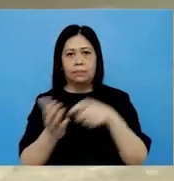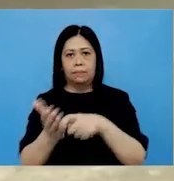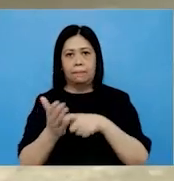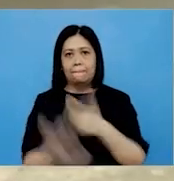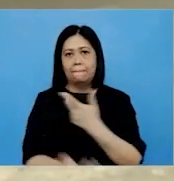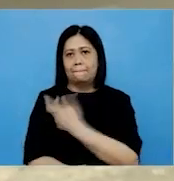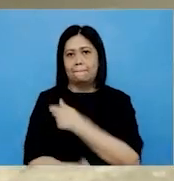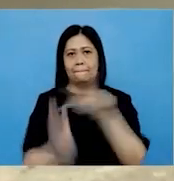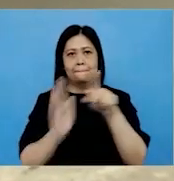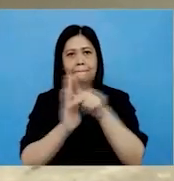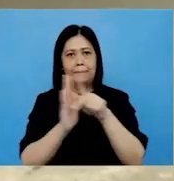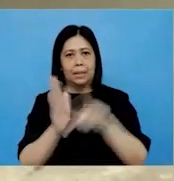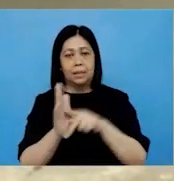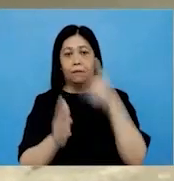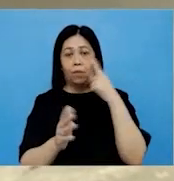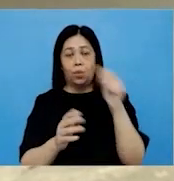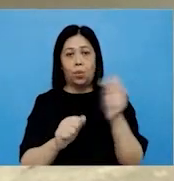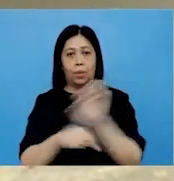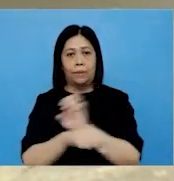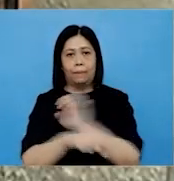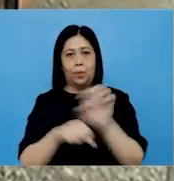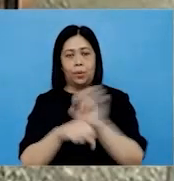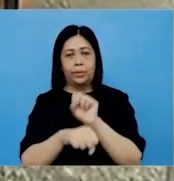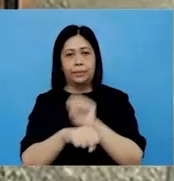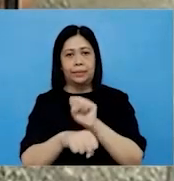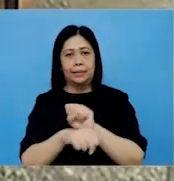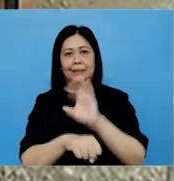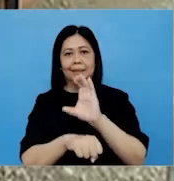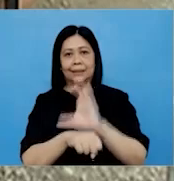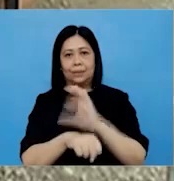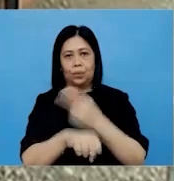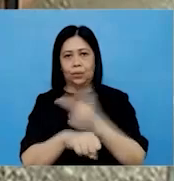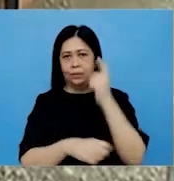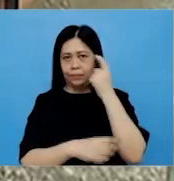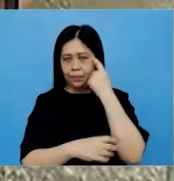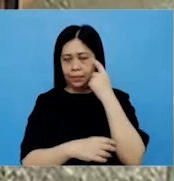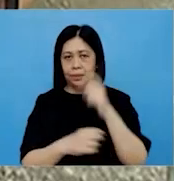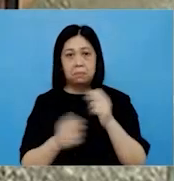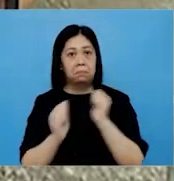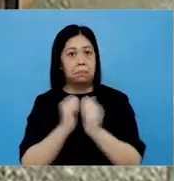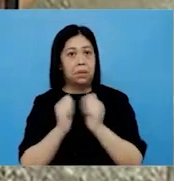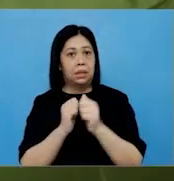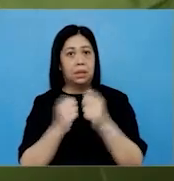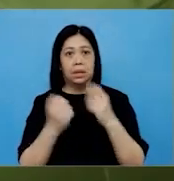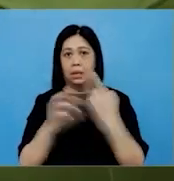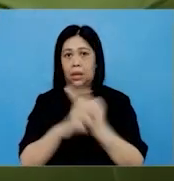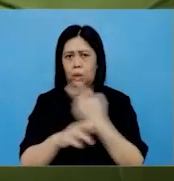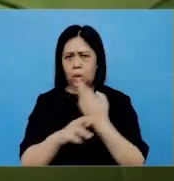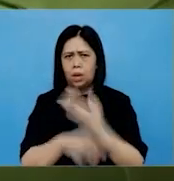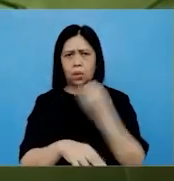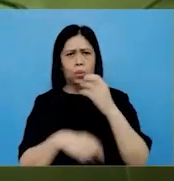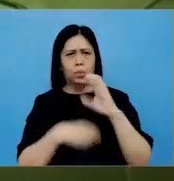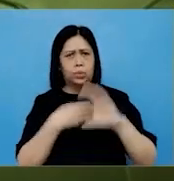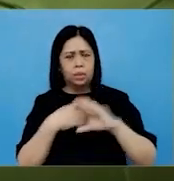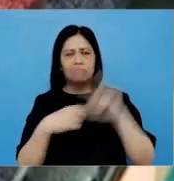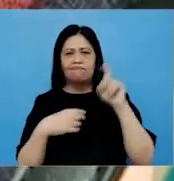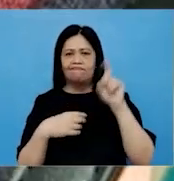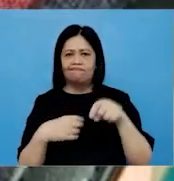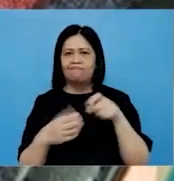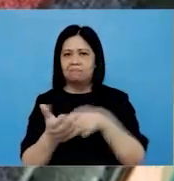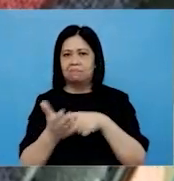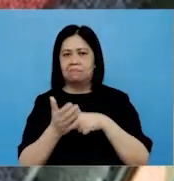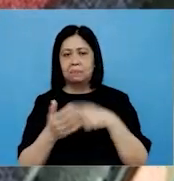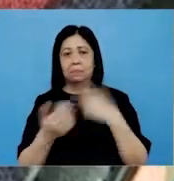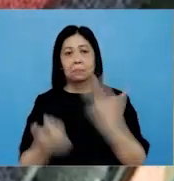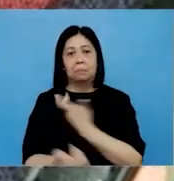policy para sa lahat ng empleyado ng city government. Ibig sabihin, maparegular man o kontraktwal, dapat magpabakuna bago matapos